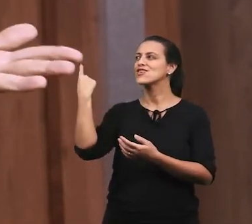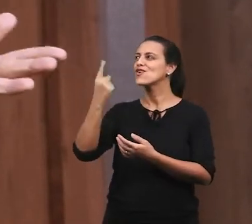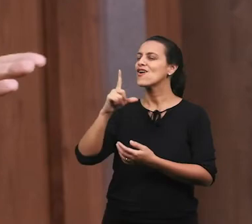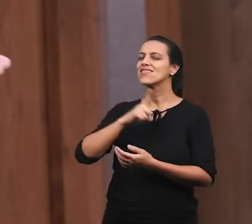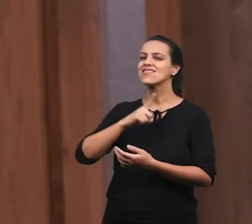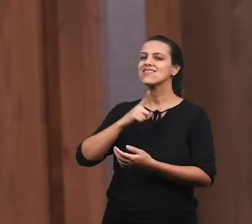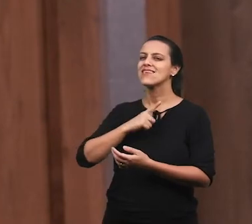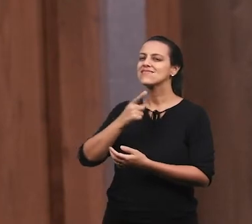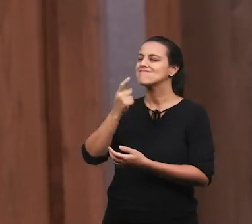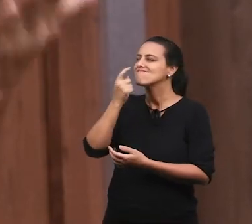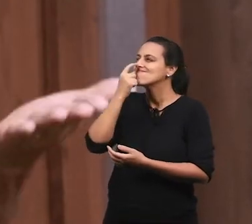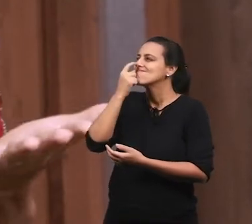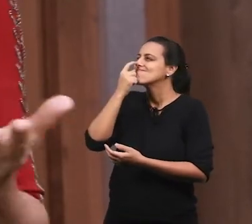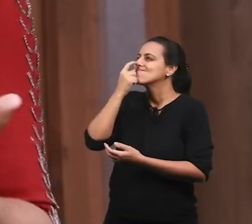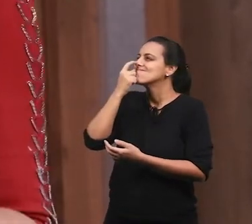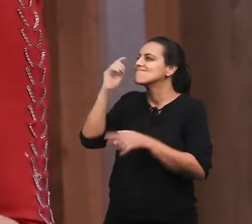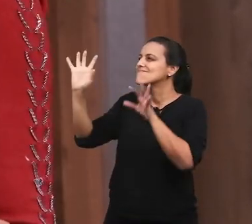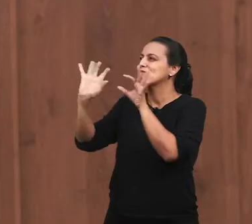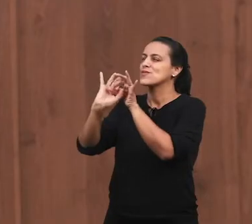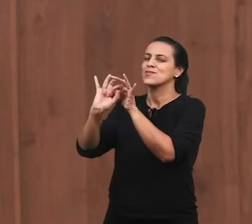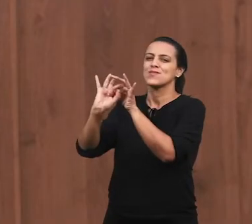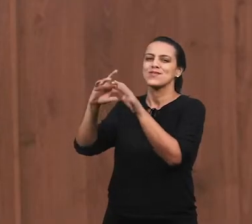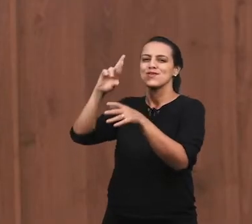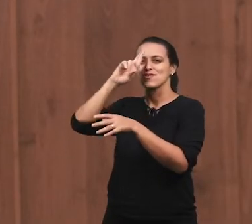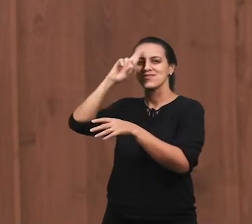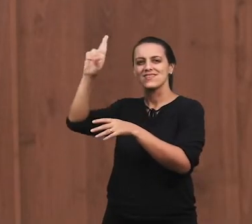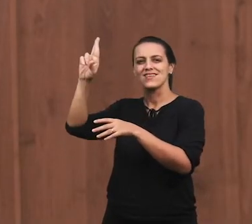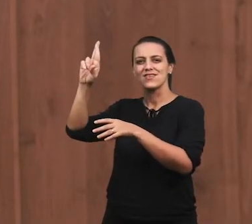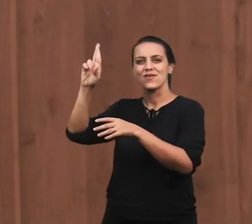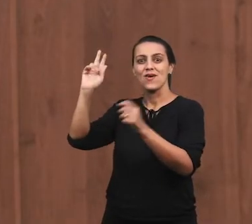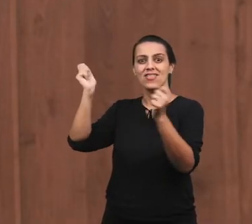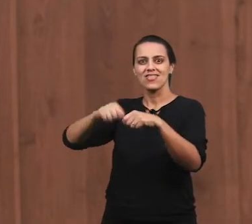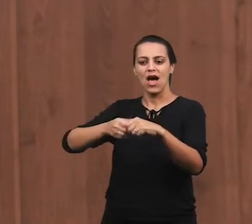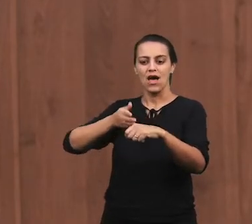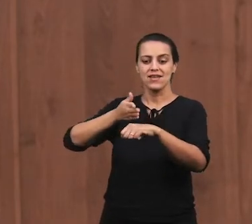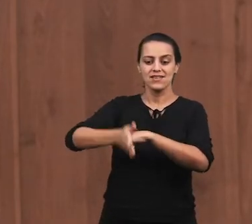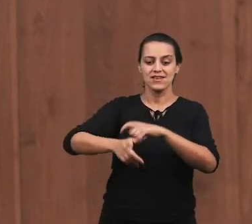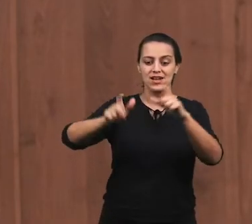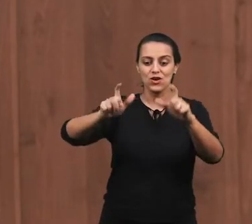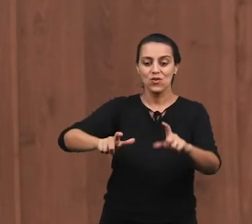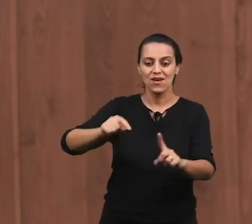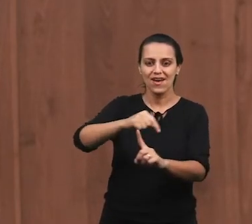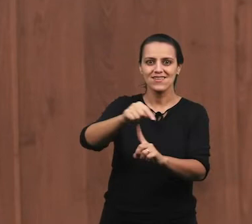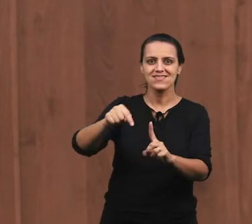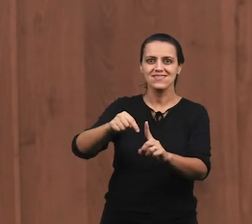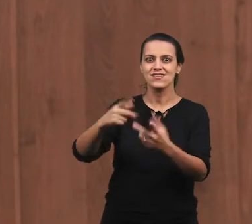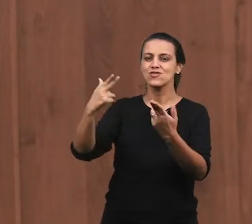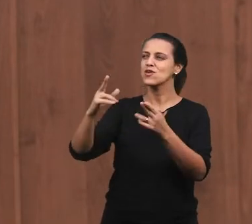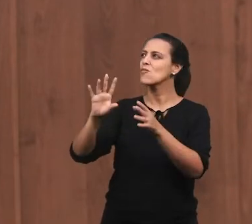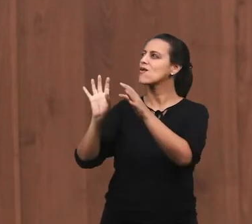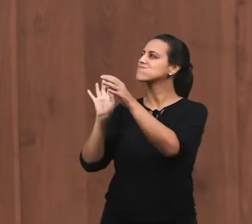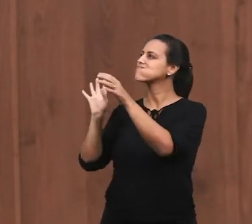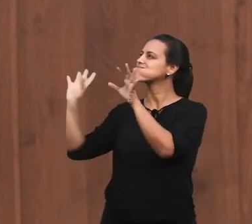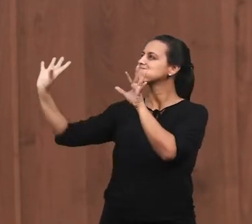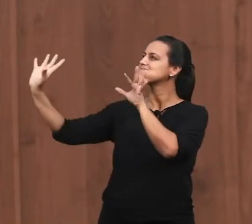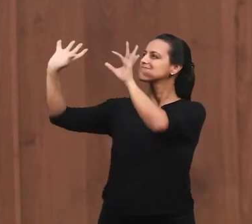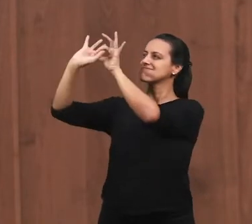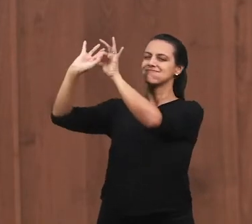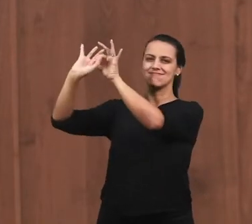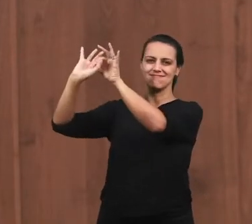смотримся в Слово, как в зеркало, и мы видим, где у нас лицо, какая-то грязь, и мы умываемся через